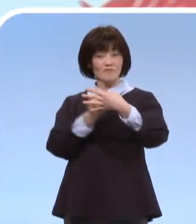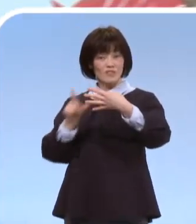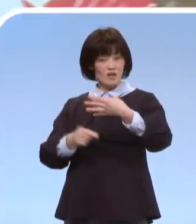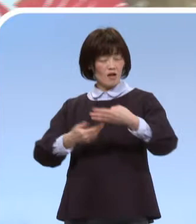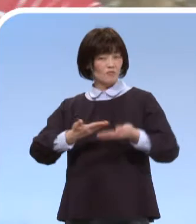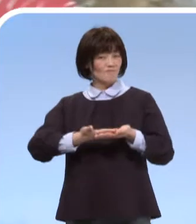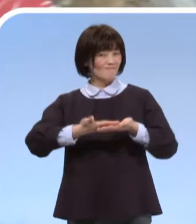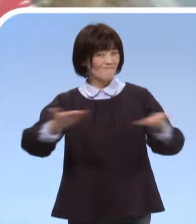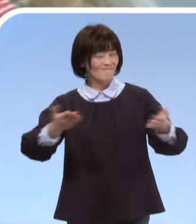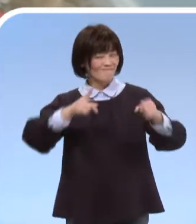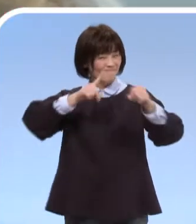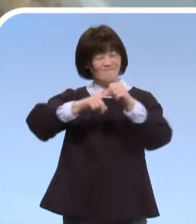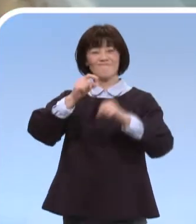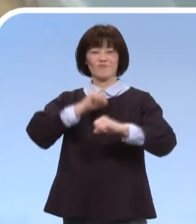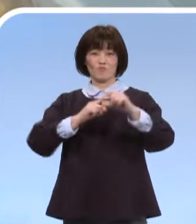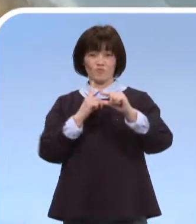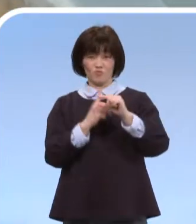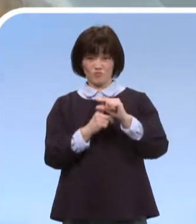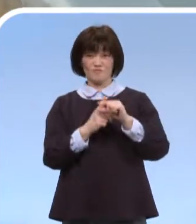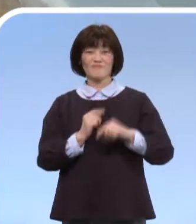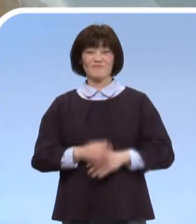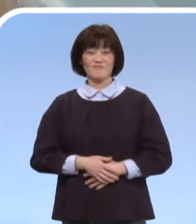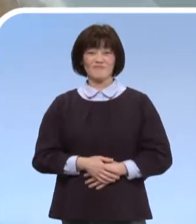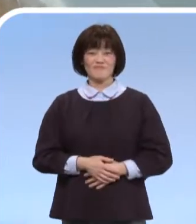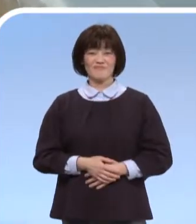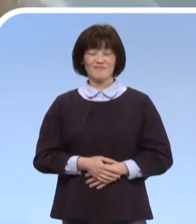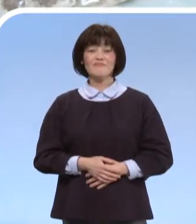月頃の発売を目指しています。